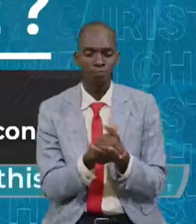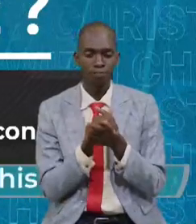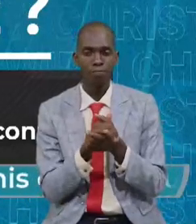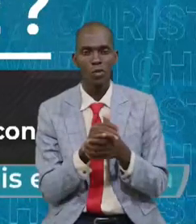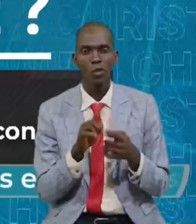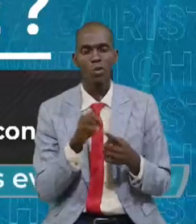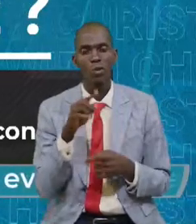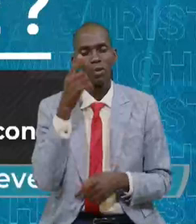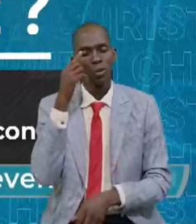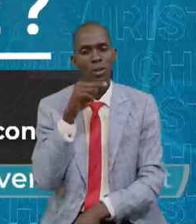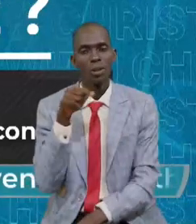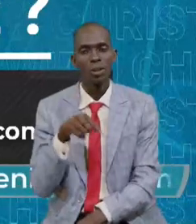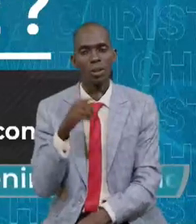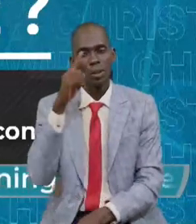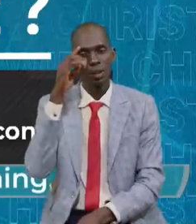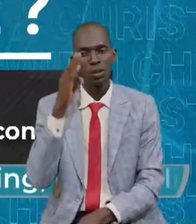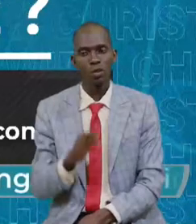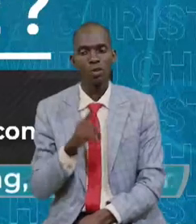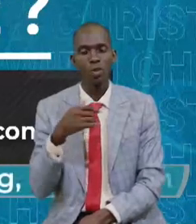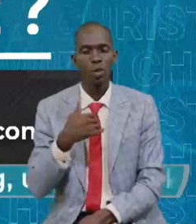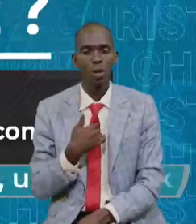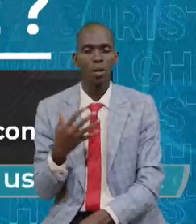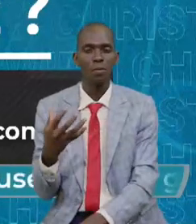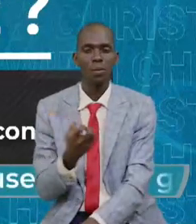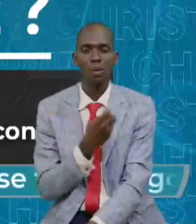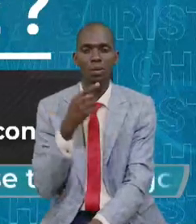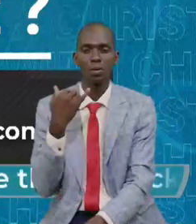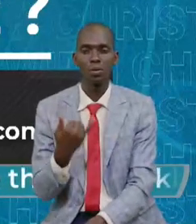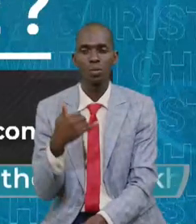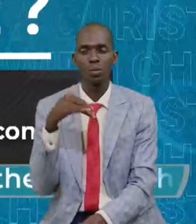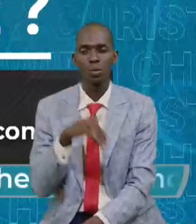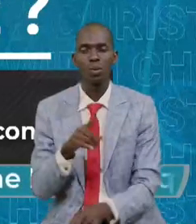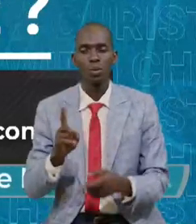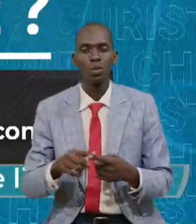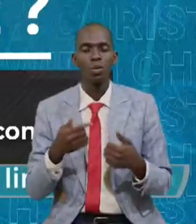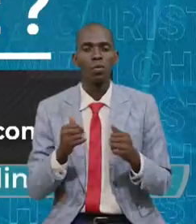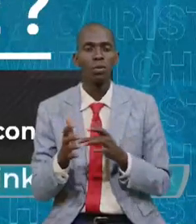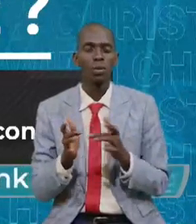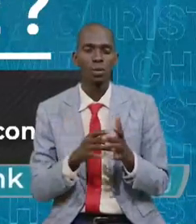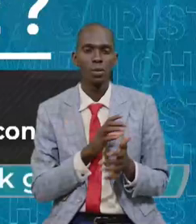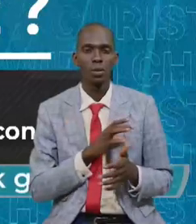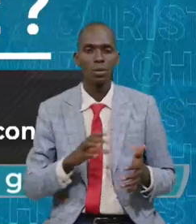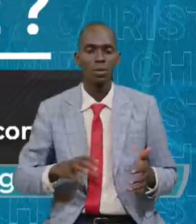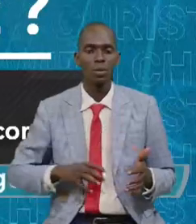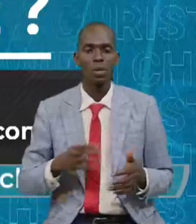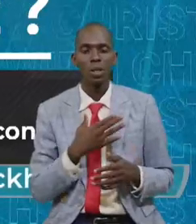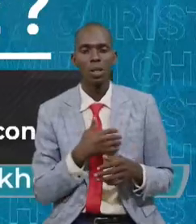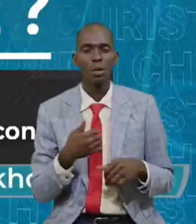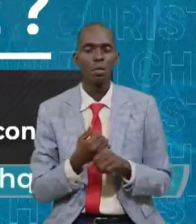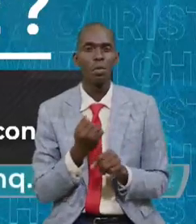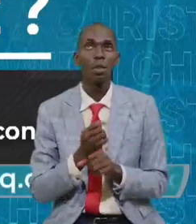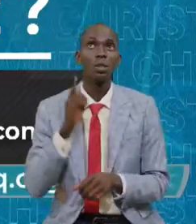Félicitations à vous pour la décision prise ce soir en suivant le Seigneur Jésus